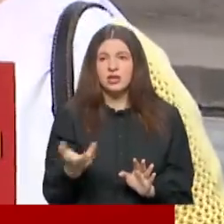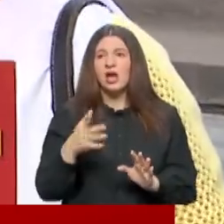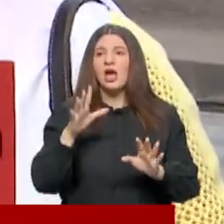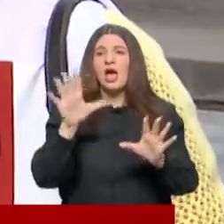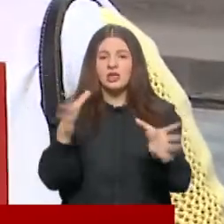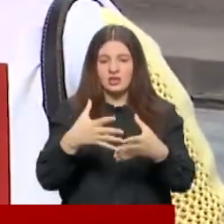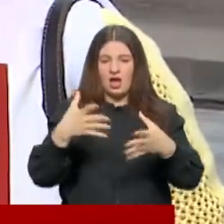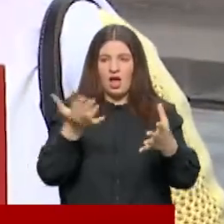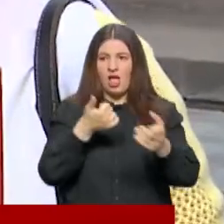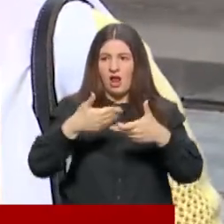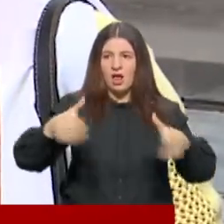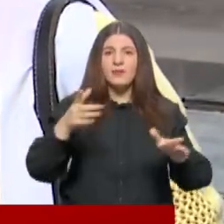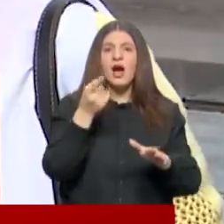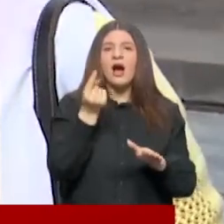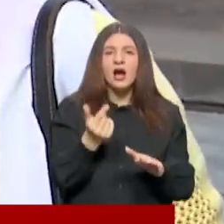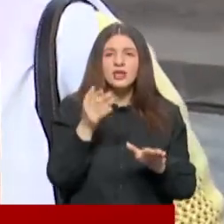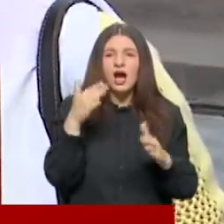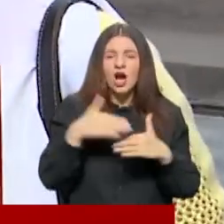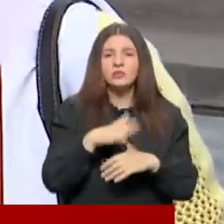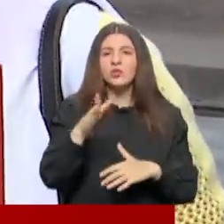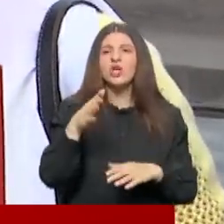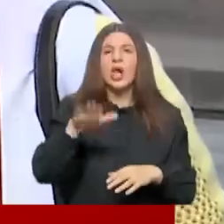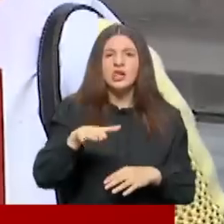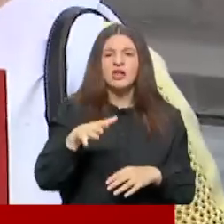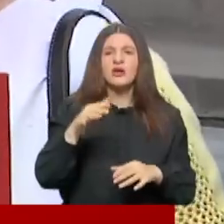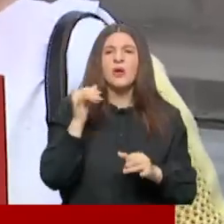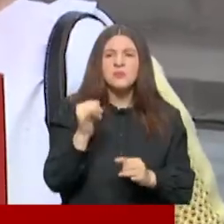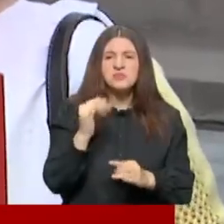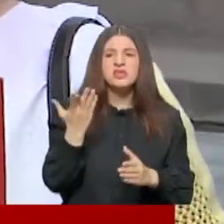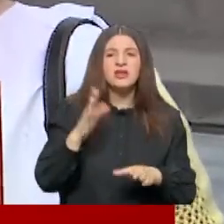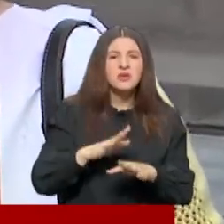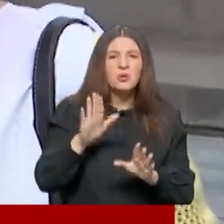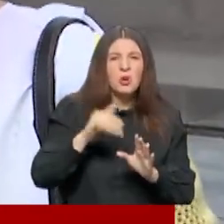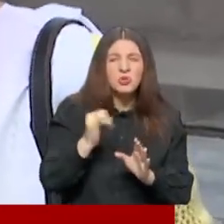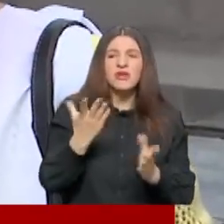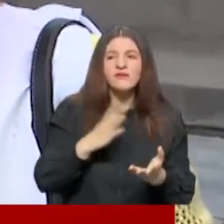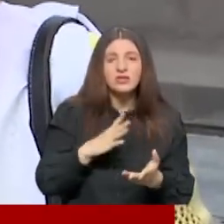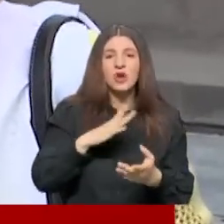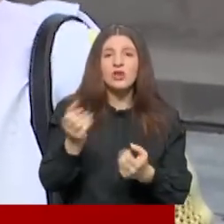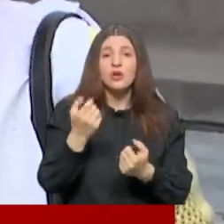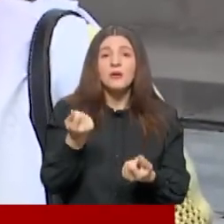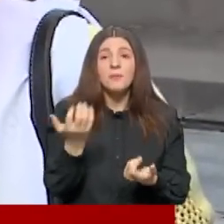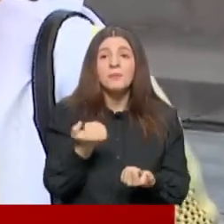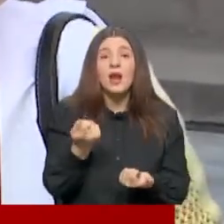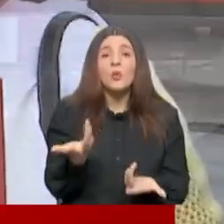el ayak çekildiği zaman gidiyor. Çünkü çarık, çürük ne varsa onlara alıyor. Çünkü alacak parası